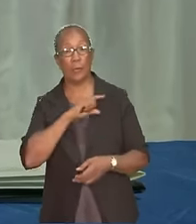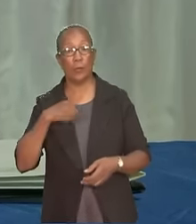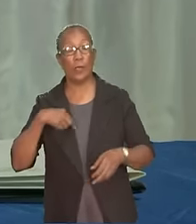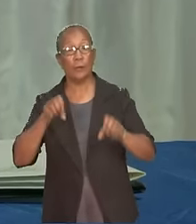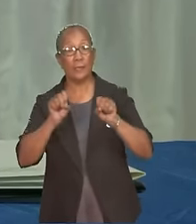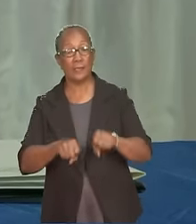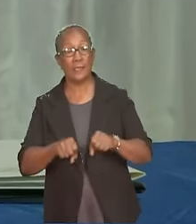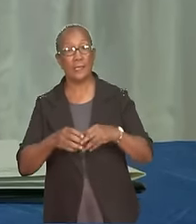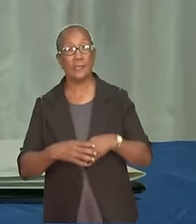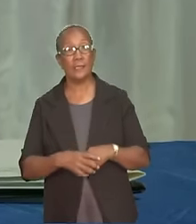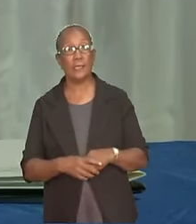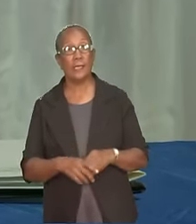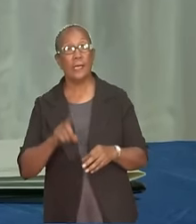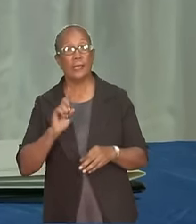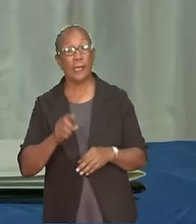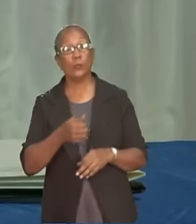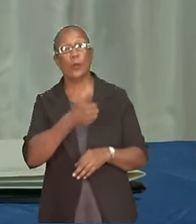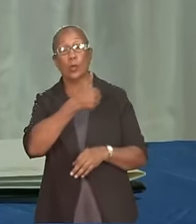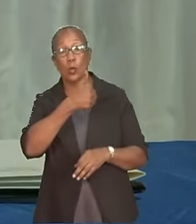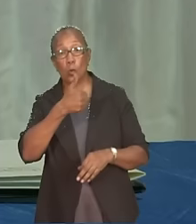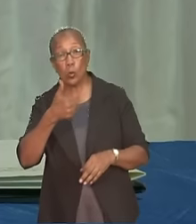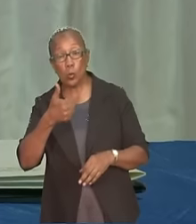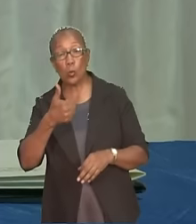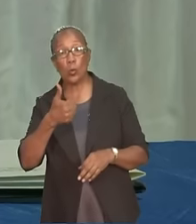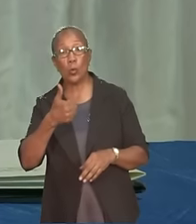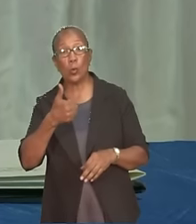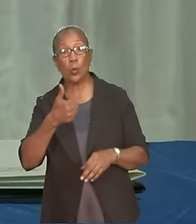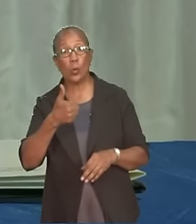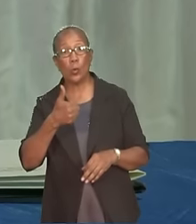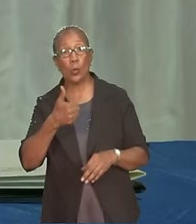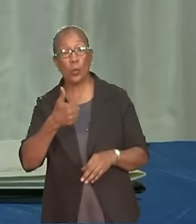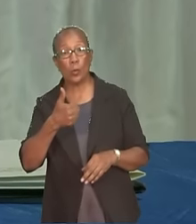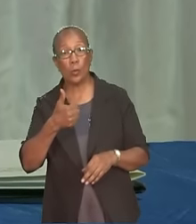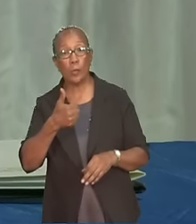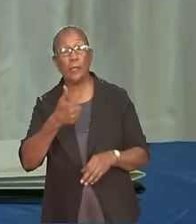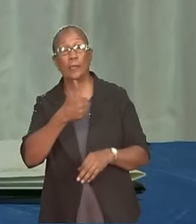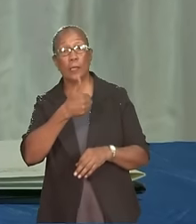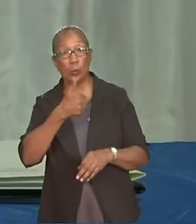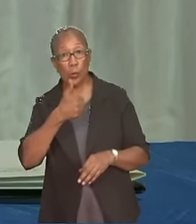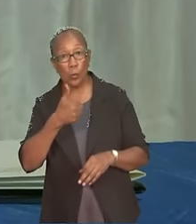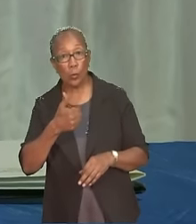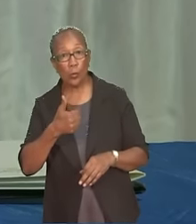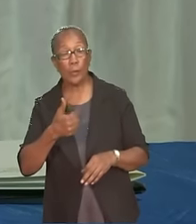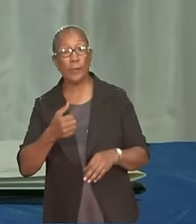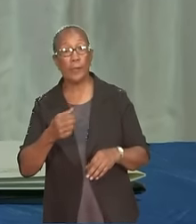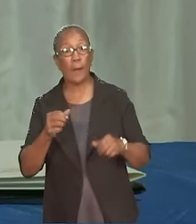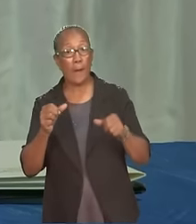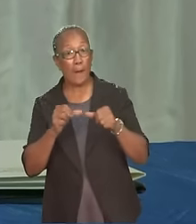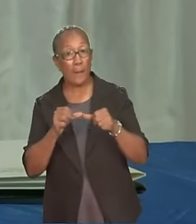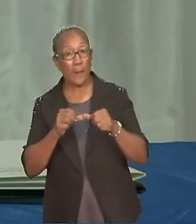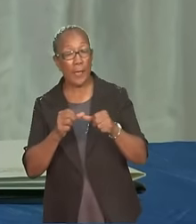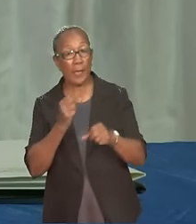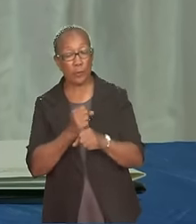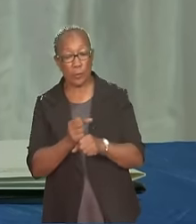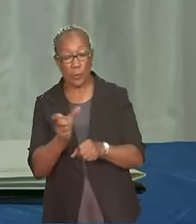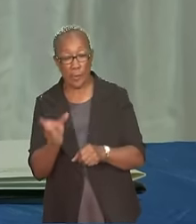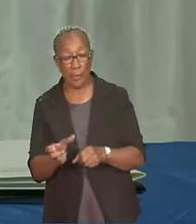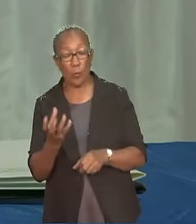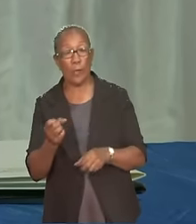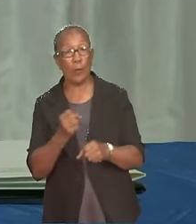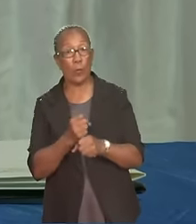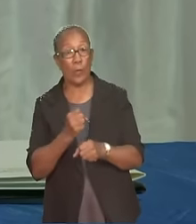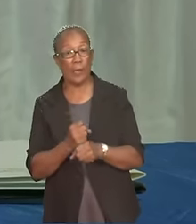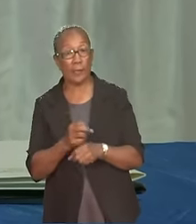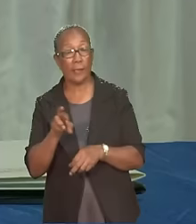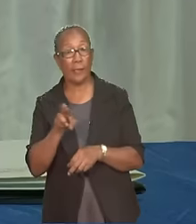we een goede bemensing willen van de Rekenkamer. Wij als regering willen ook namelijk dat de Rekenkamer